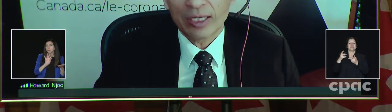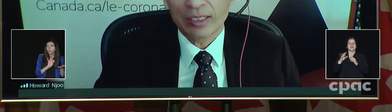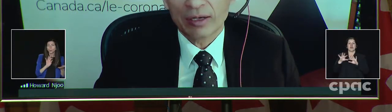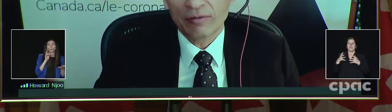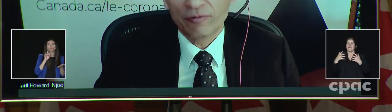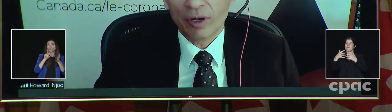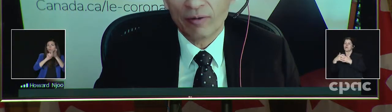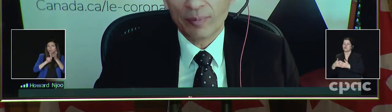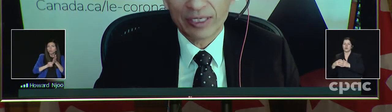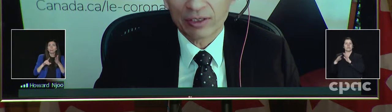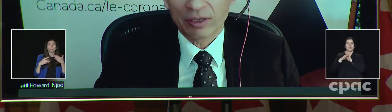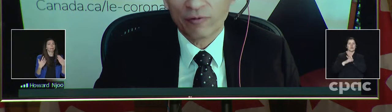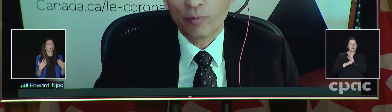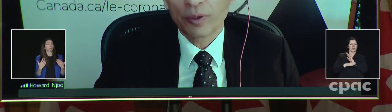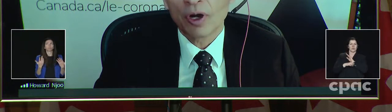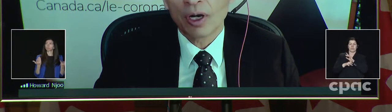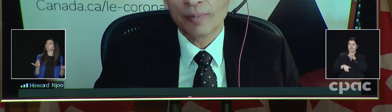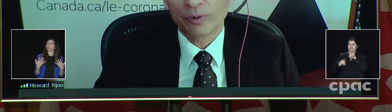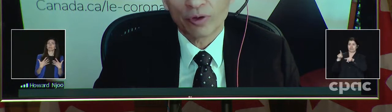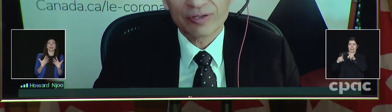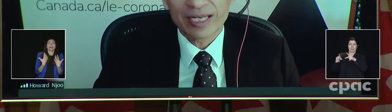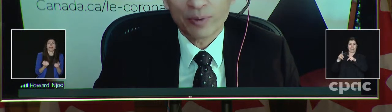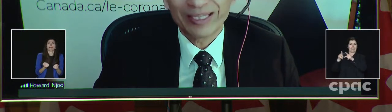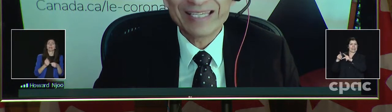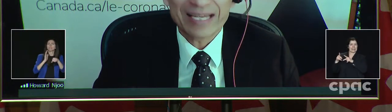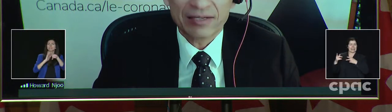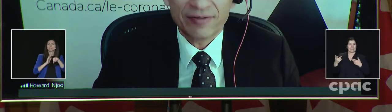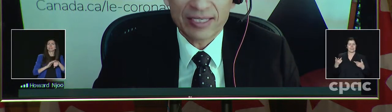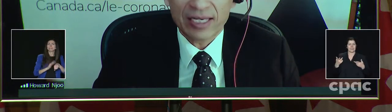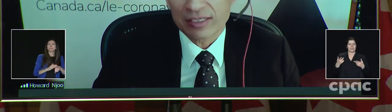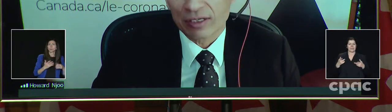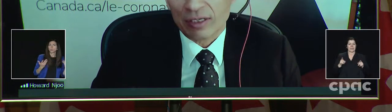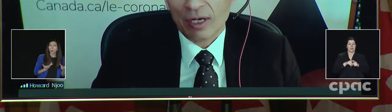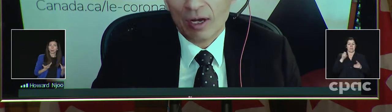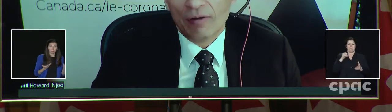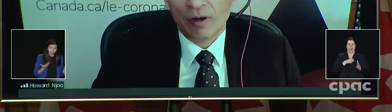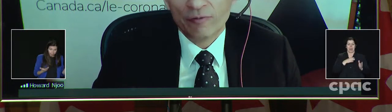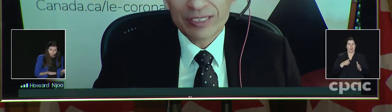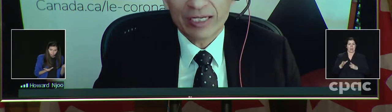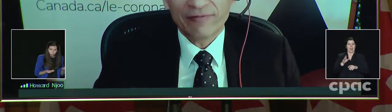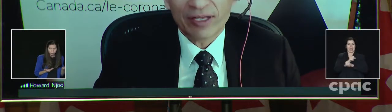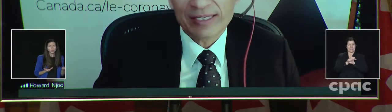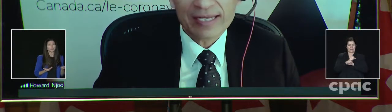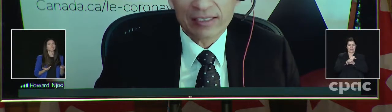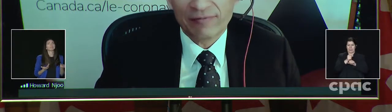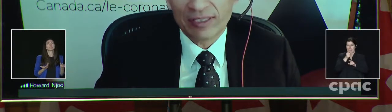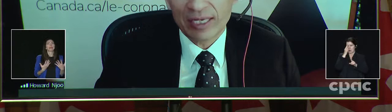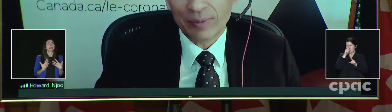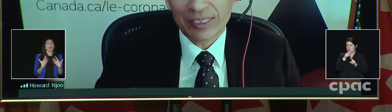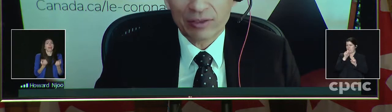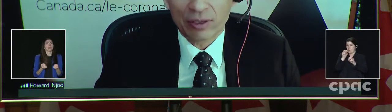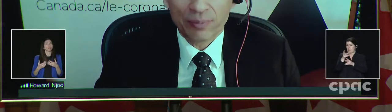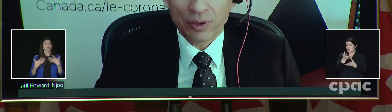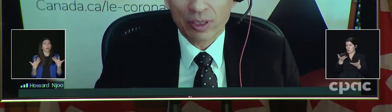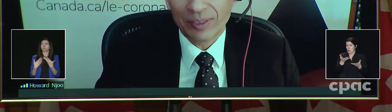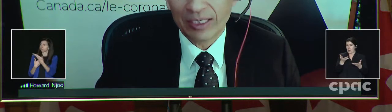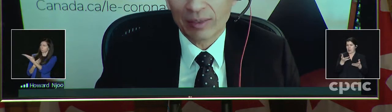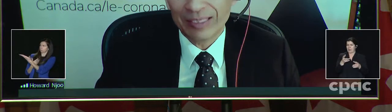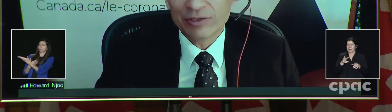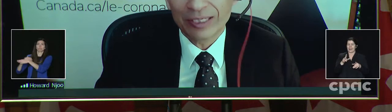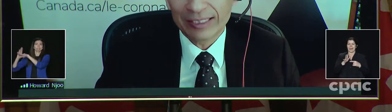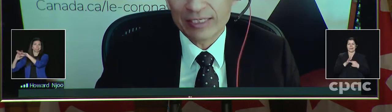quoi peut-être vos plans potentiels pour les activités. Est-ce que vous allez faire des activités peut-être un peu